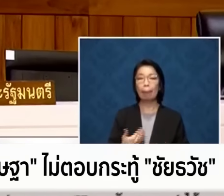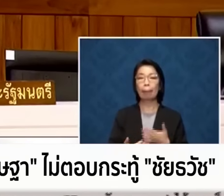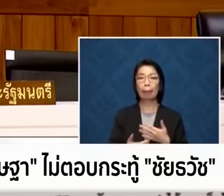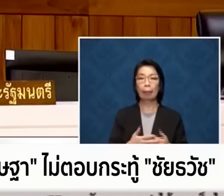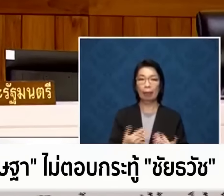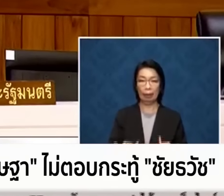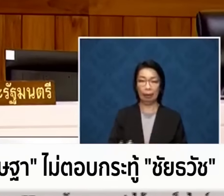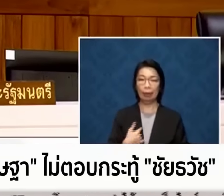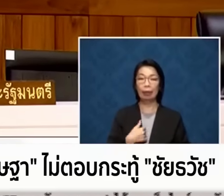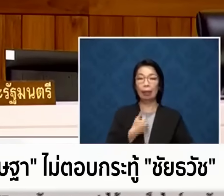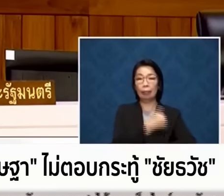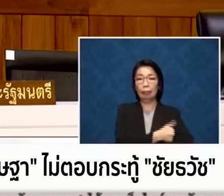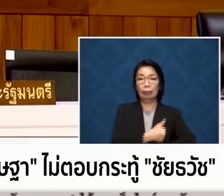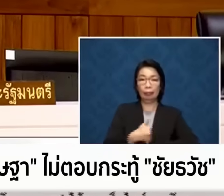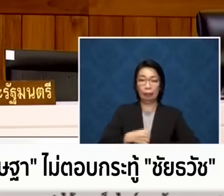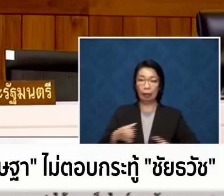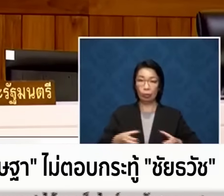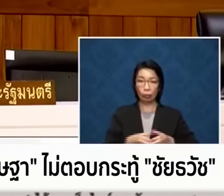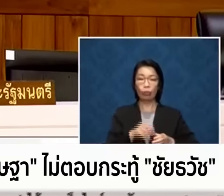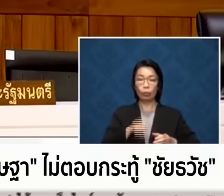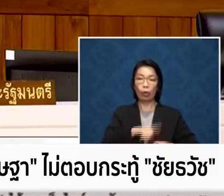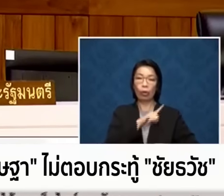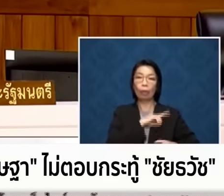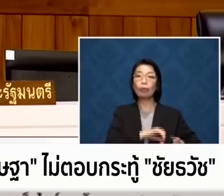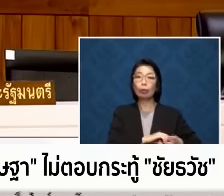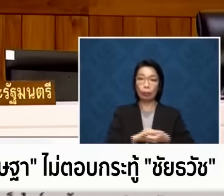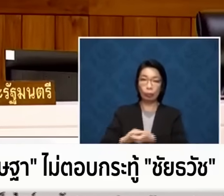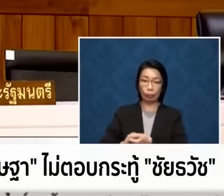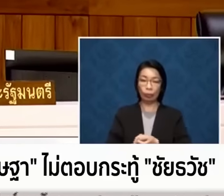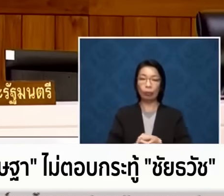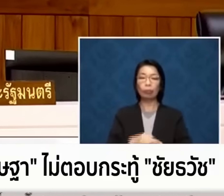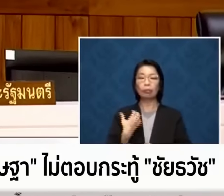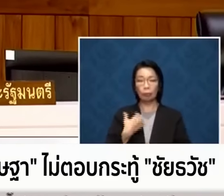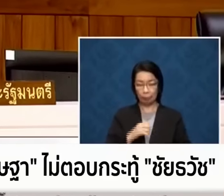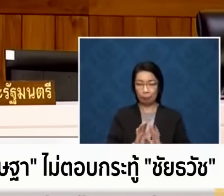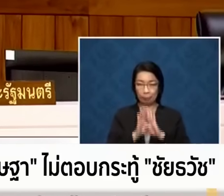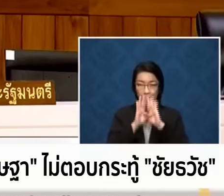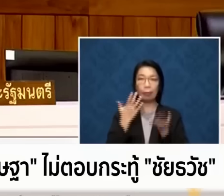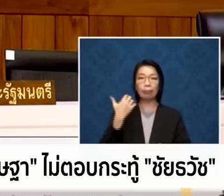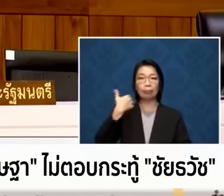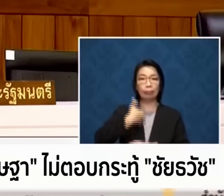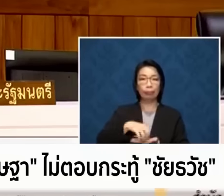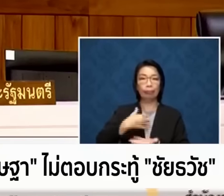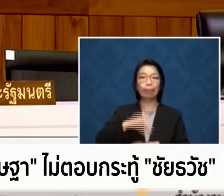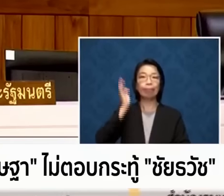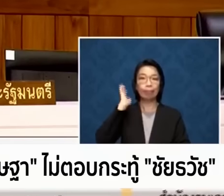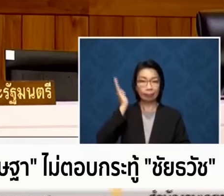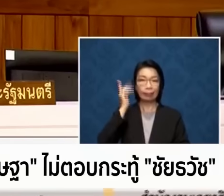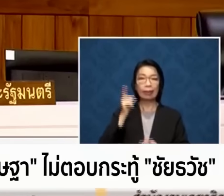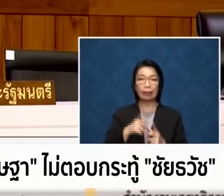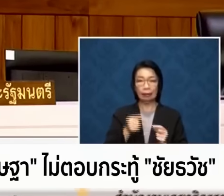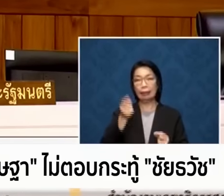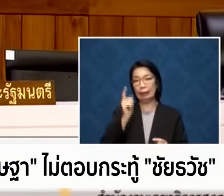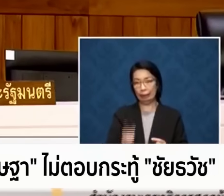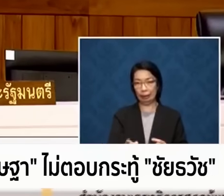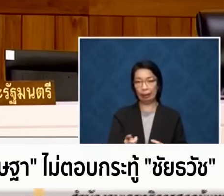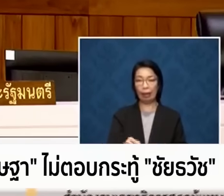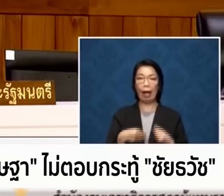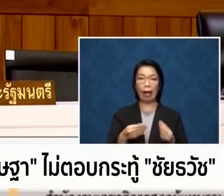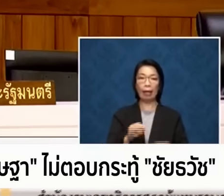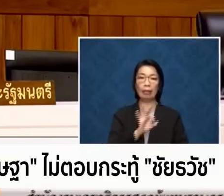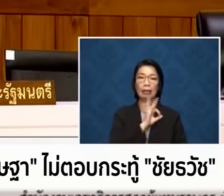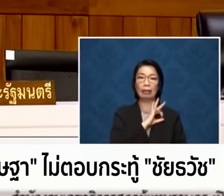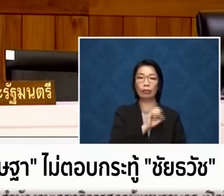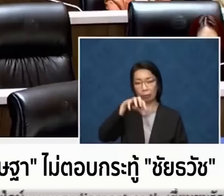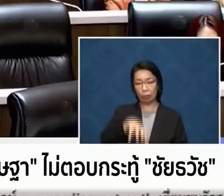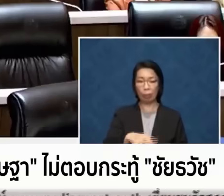เป็นคณะรัฐมนตรีต้องรับผิดชอบร่วมกันผมก็จะชี้แจงตามความเป็นจริงเพื่อให้เพื่อนสมาชิกได้รับความ